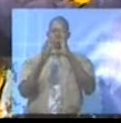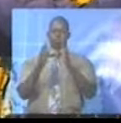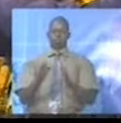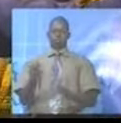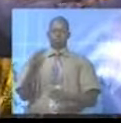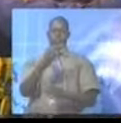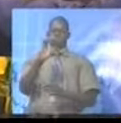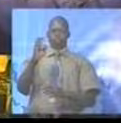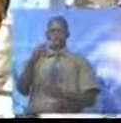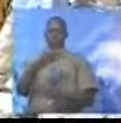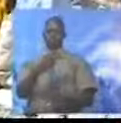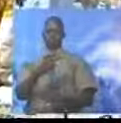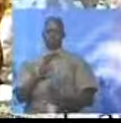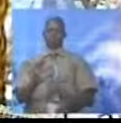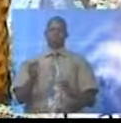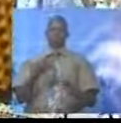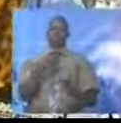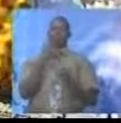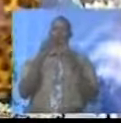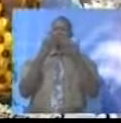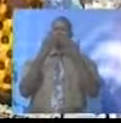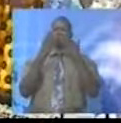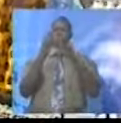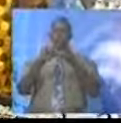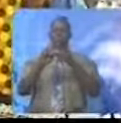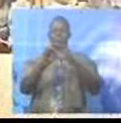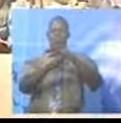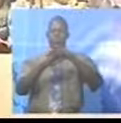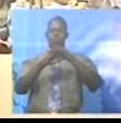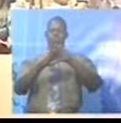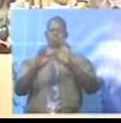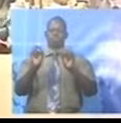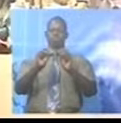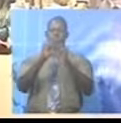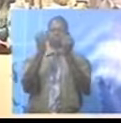HCR, il a loué l'axe salvateur de la fondation. Sa